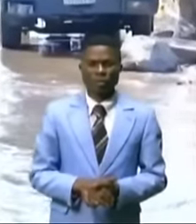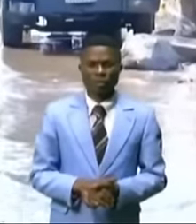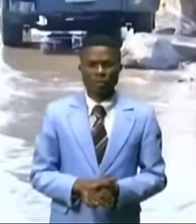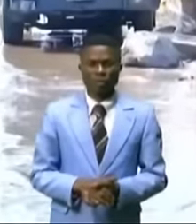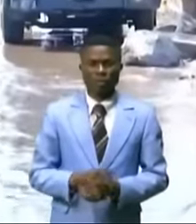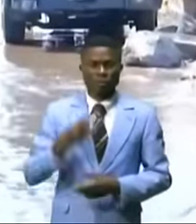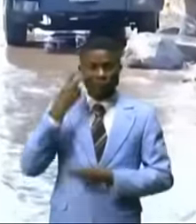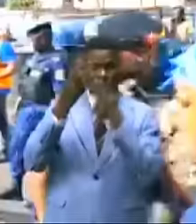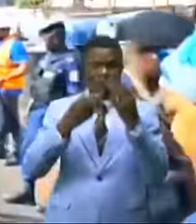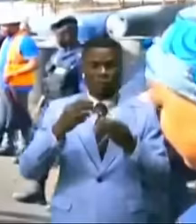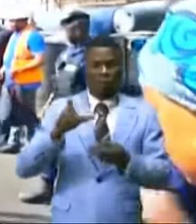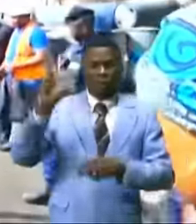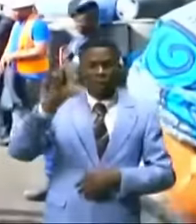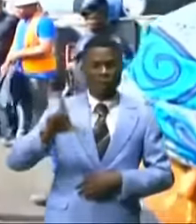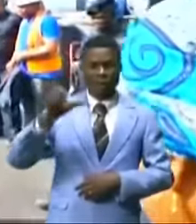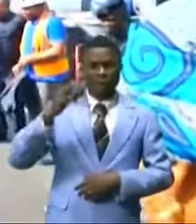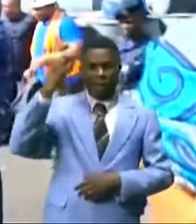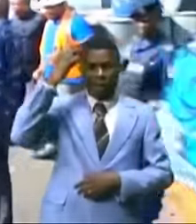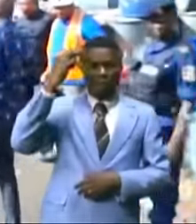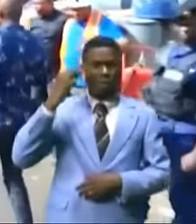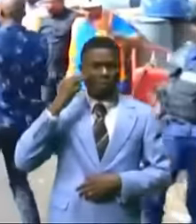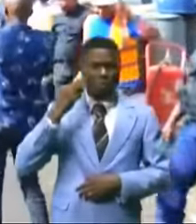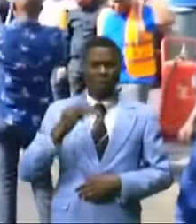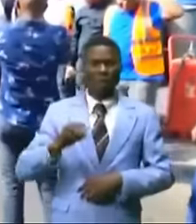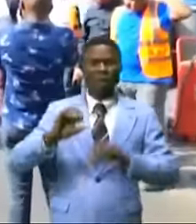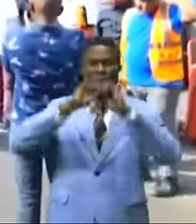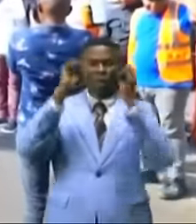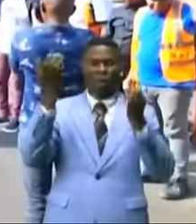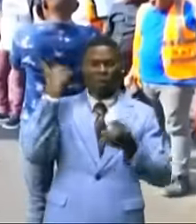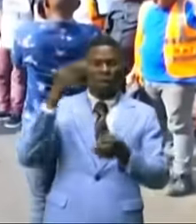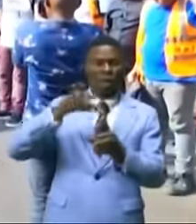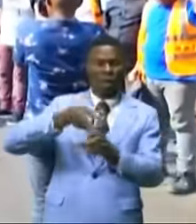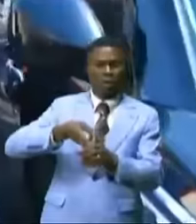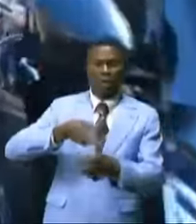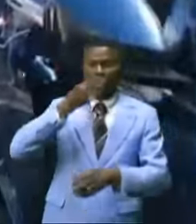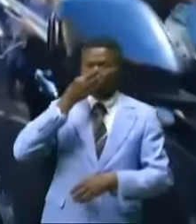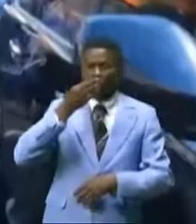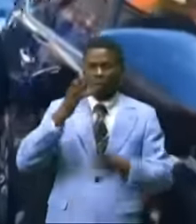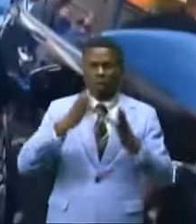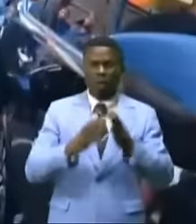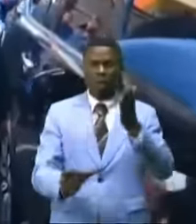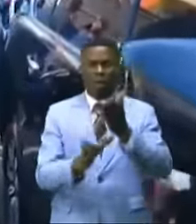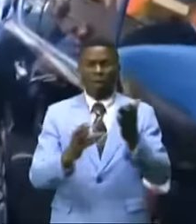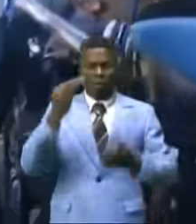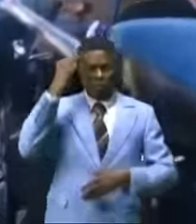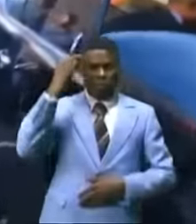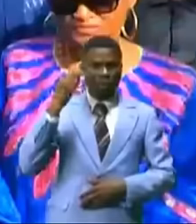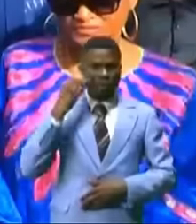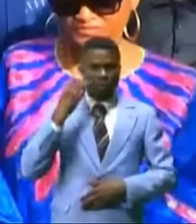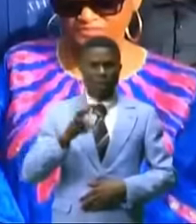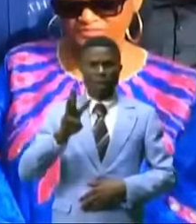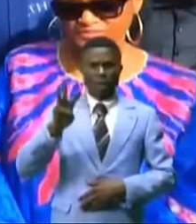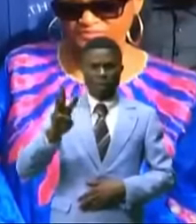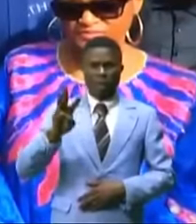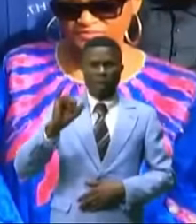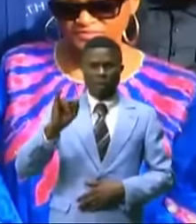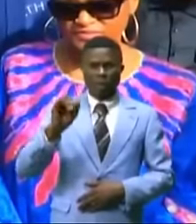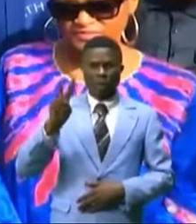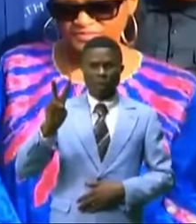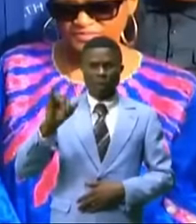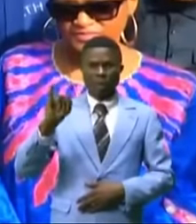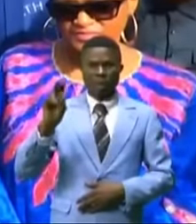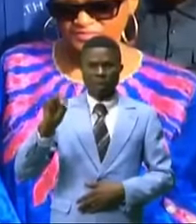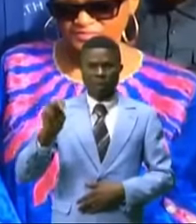Descente à Limété du ministre des Hydrocarbures, Didier Boudimbuntu Bwanga, accompagné de la vice-ministre Wivine Moleka, avec à leur